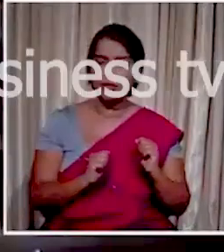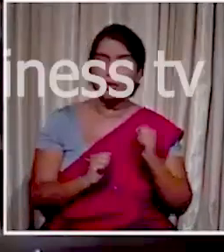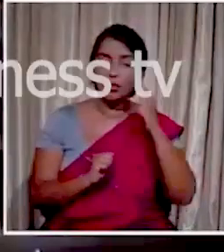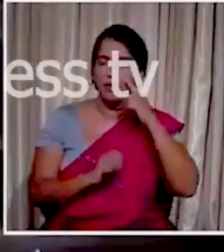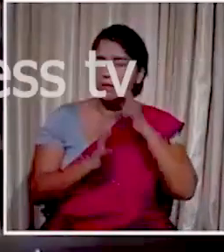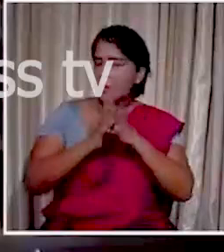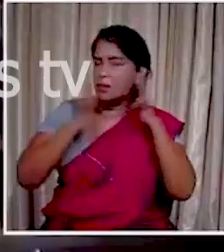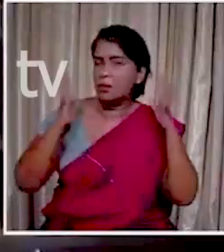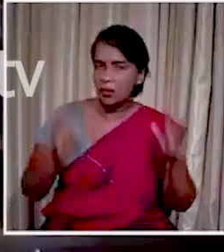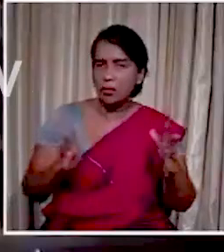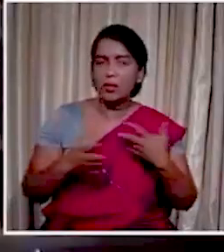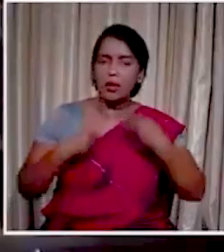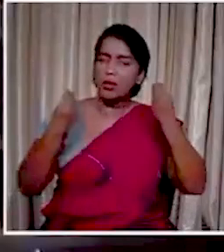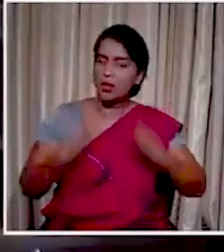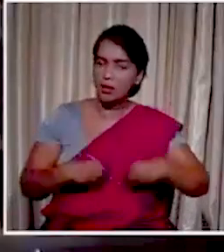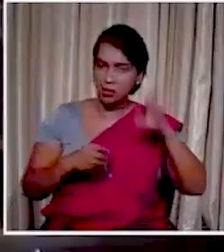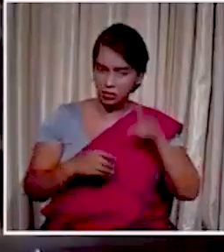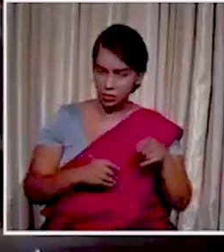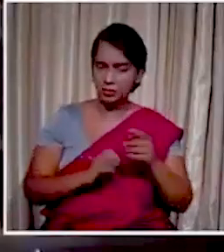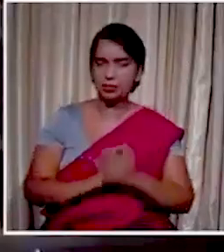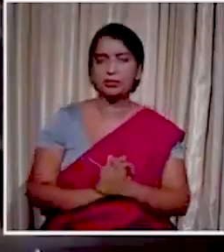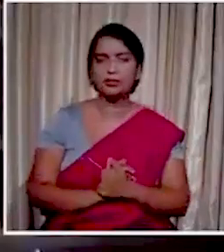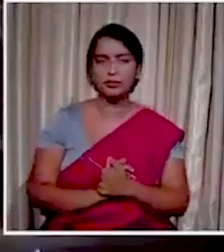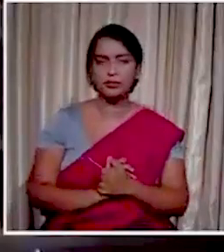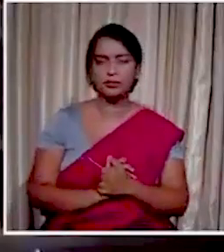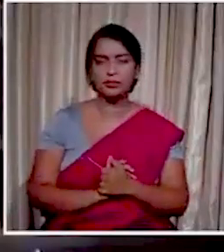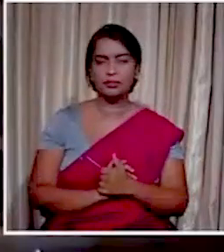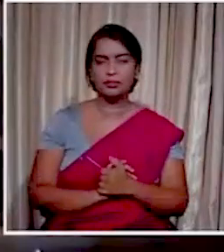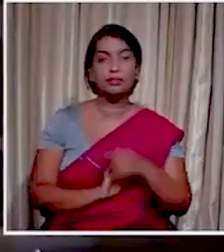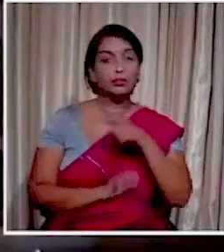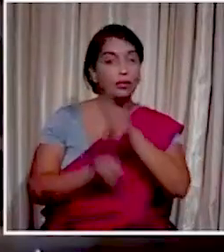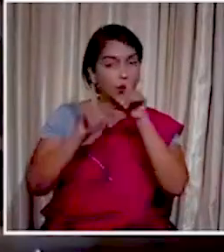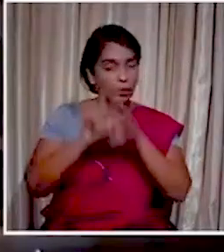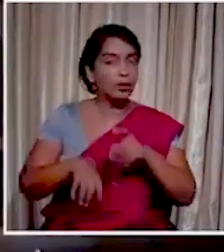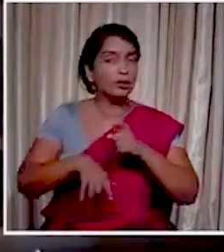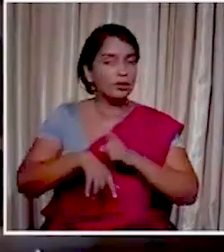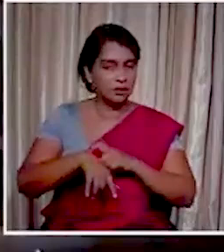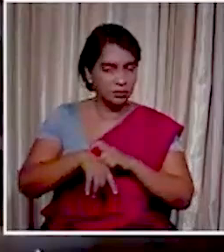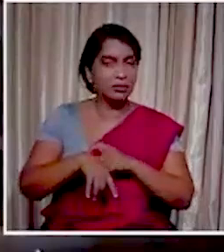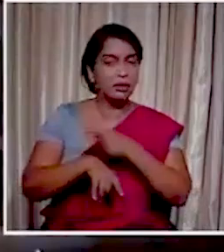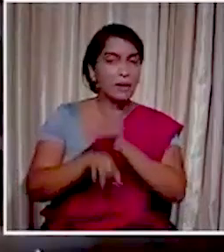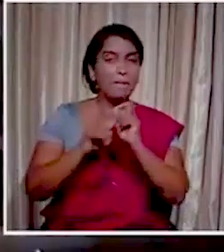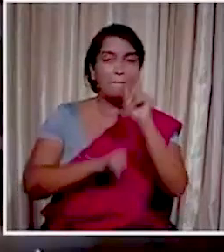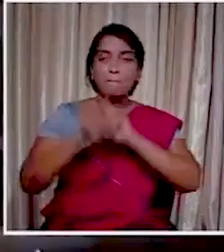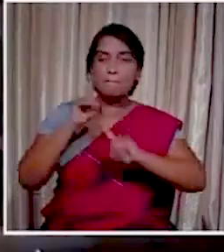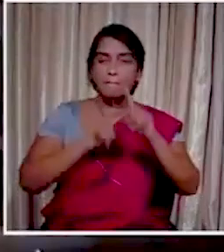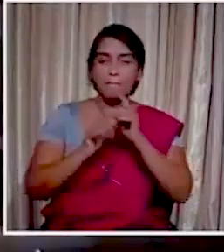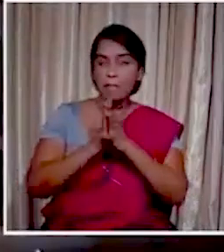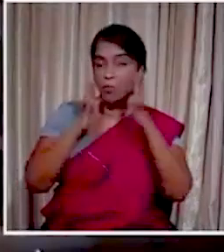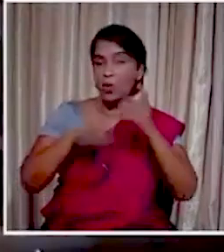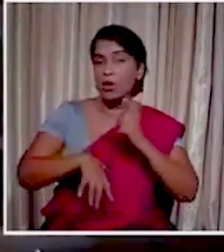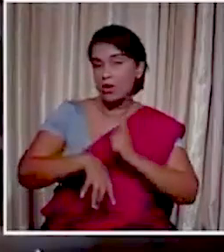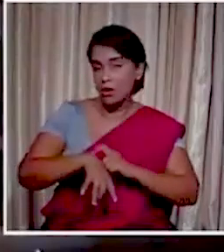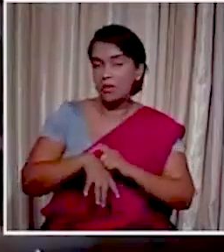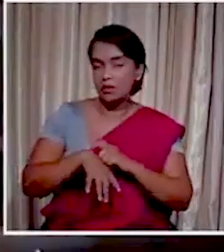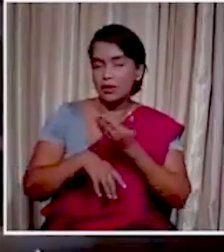විශාල කඩාවැටීමකට භාජන වී තිබෙනවා අන්න එවැනි අවස්ථාවකදී මේ පාර්ලිමේන්තුවට මහඟු අවස්ථාවක් නිර්මාණය